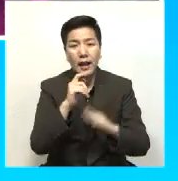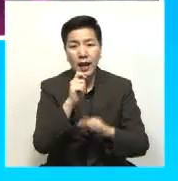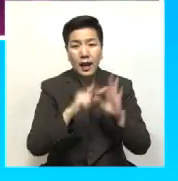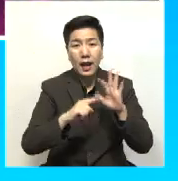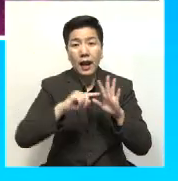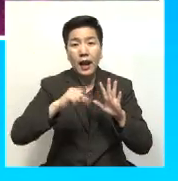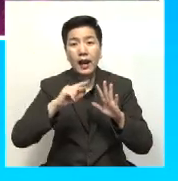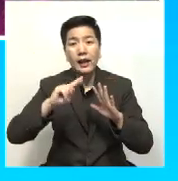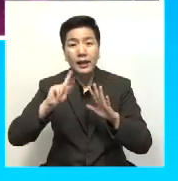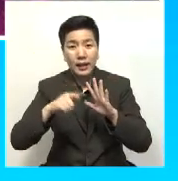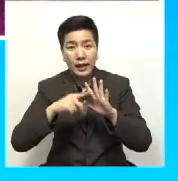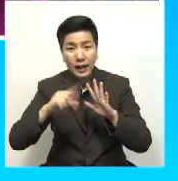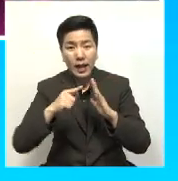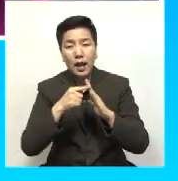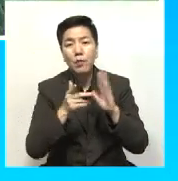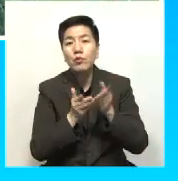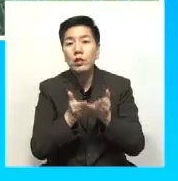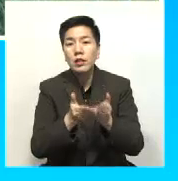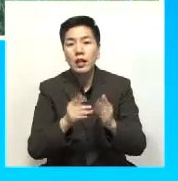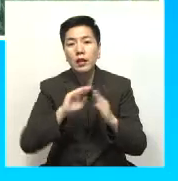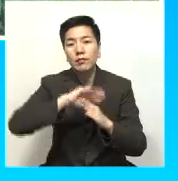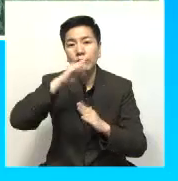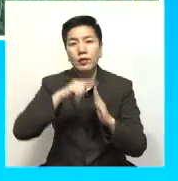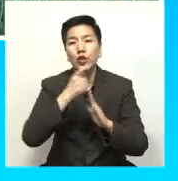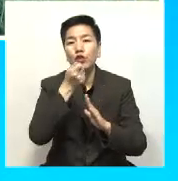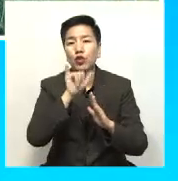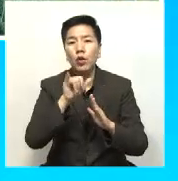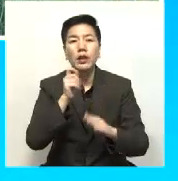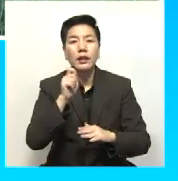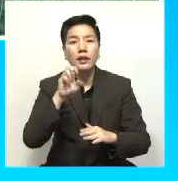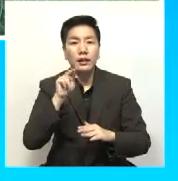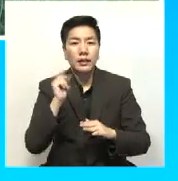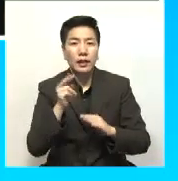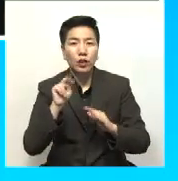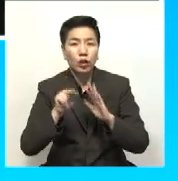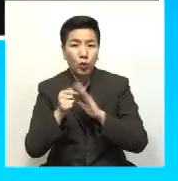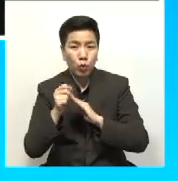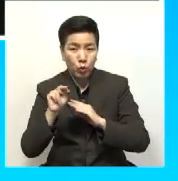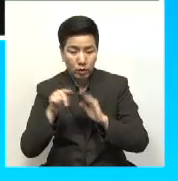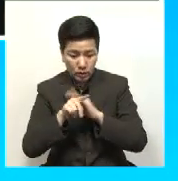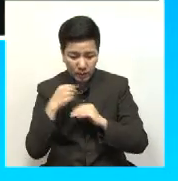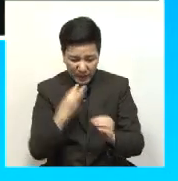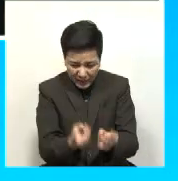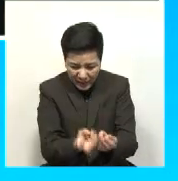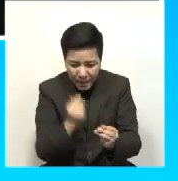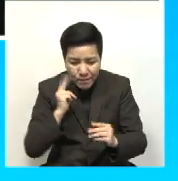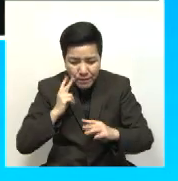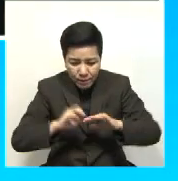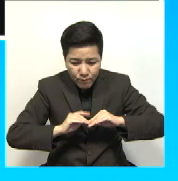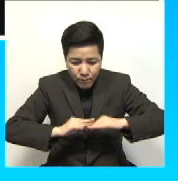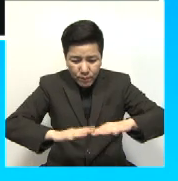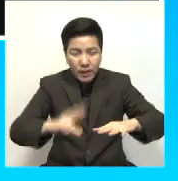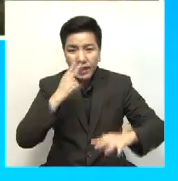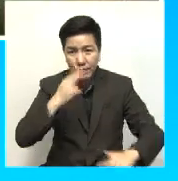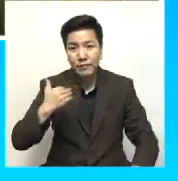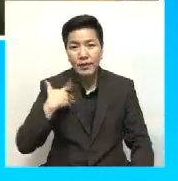เรือเองหรือว่าทางยอดดอยอินทนนท์เนี่ยปีนี้อาจจะต้องมีน้ำค้างแข็งให้เห็นอีกเช่นเคยครับผม ค่ะเ